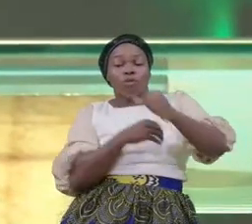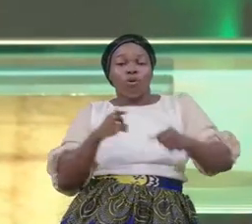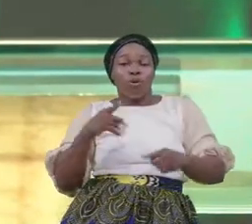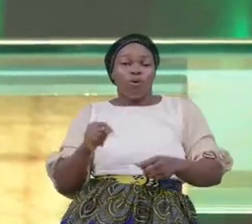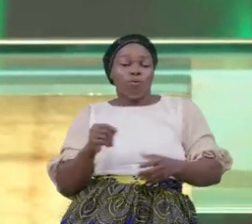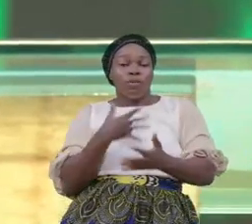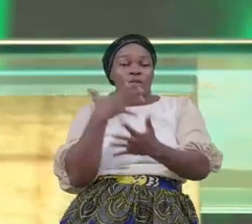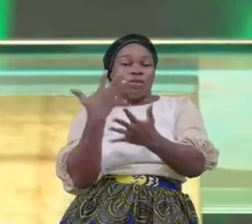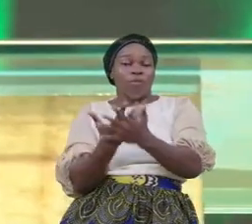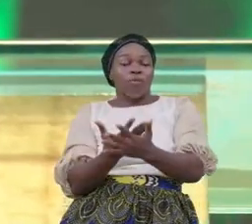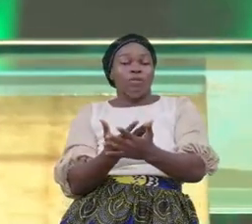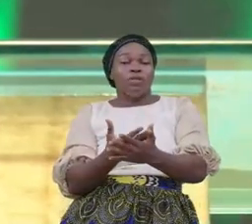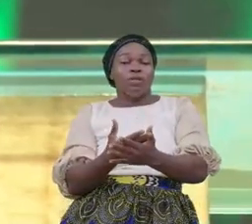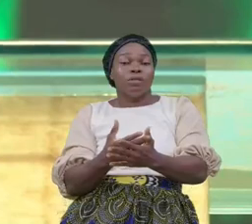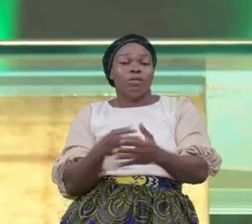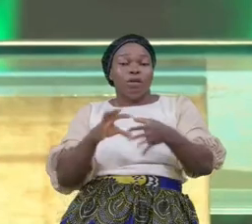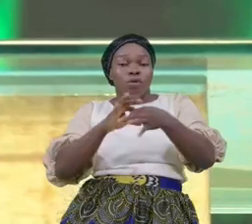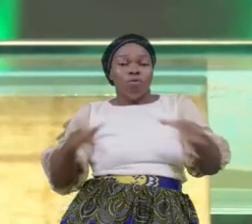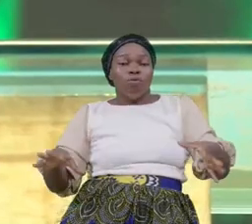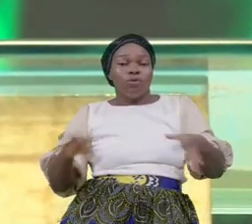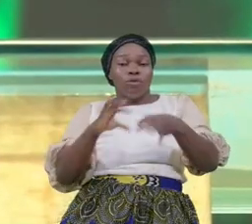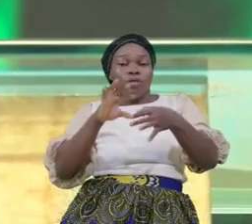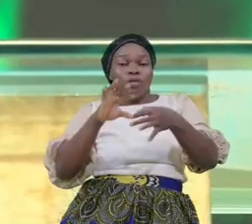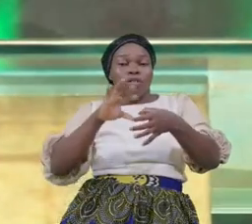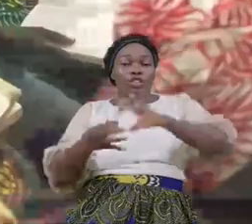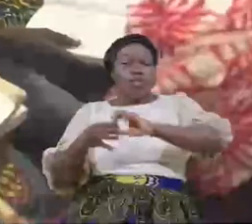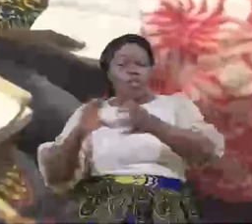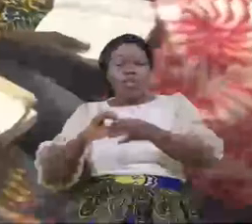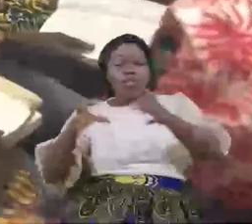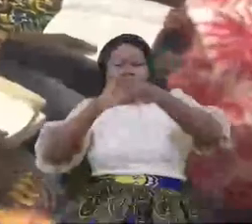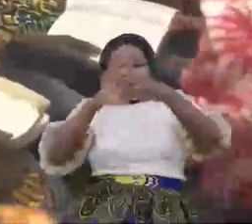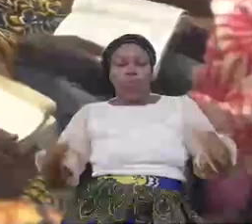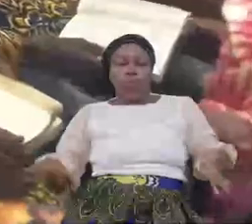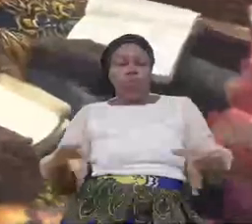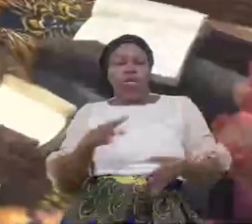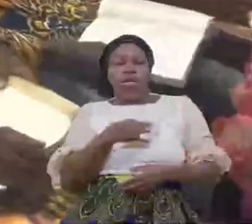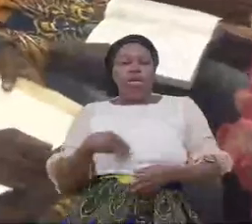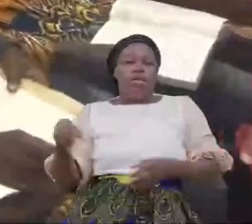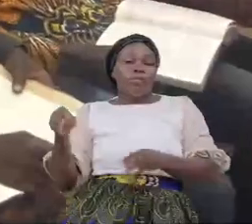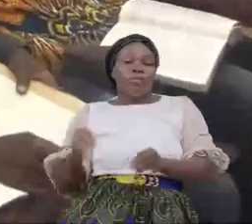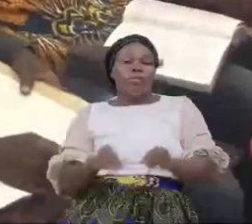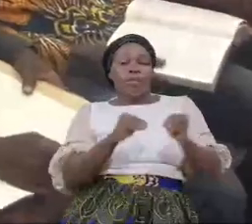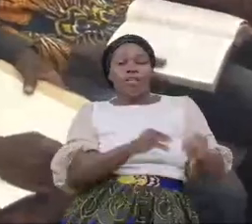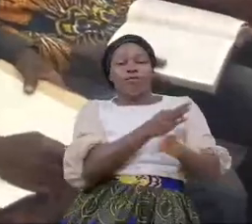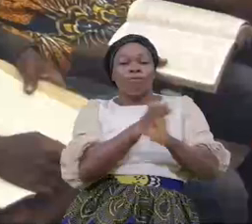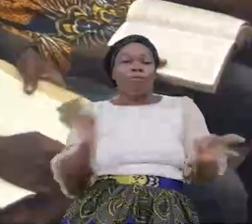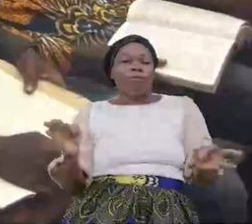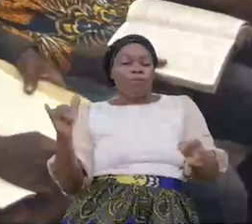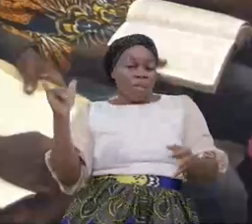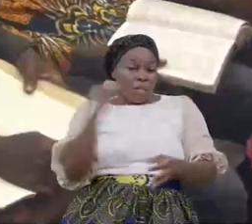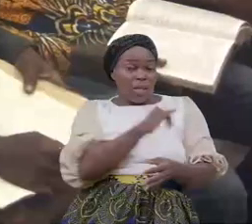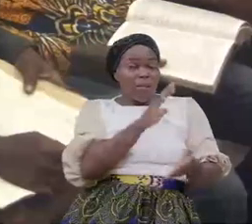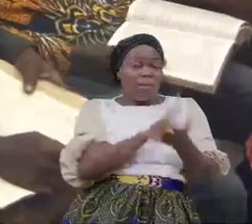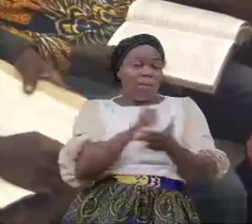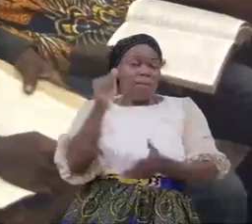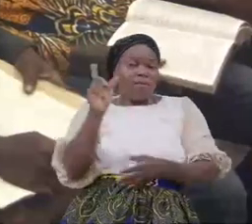et puis les portes étaient ouvertes, ils étaient affranchis. Vous êtes affranchis ce soir. Et ils ont cru et ils se réjouissaient.